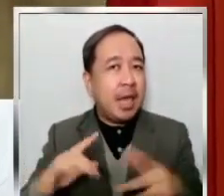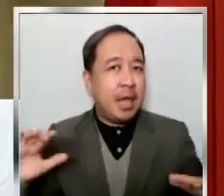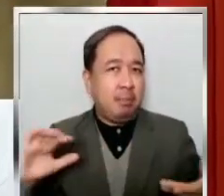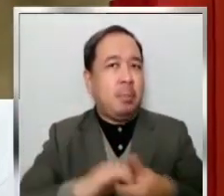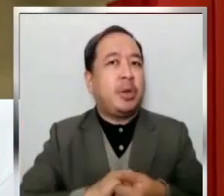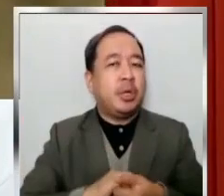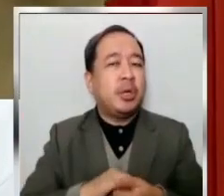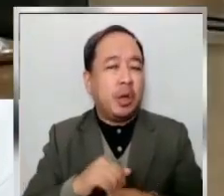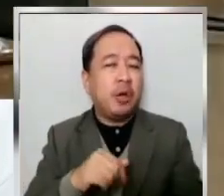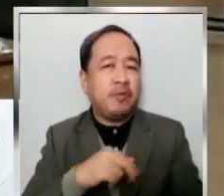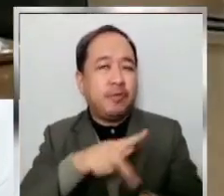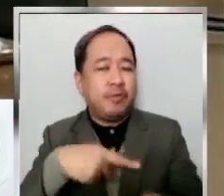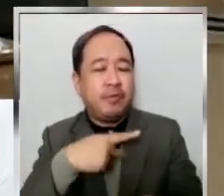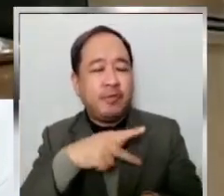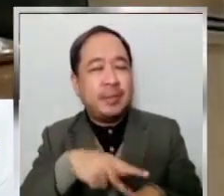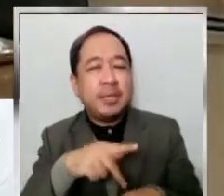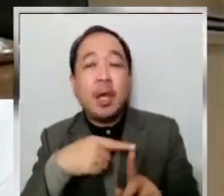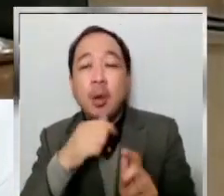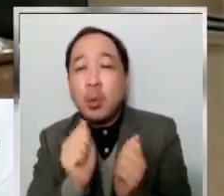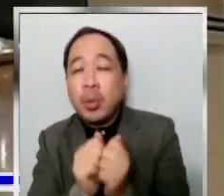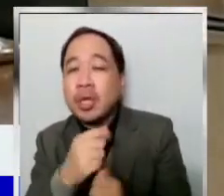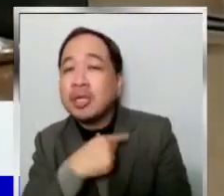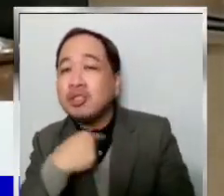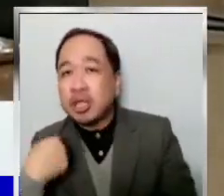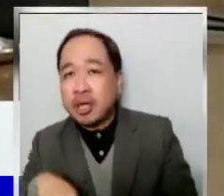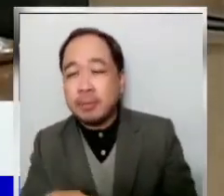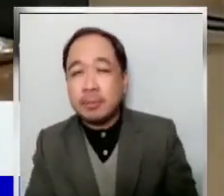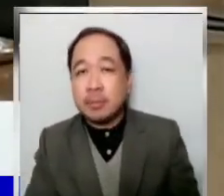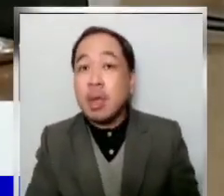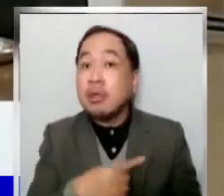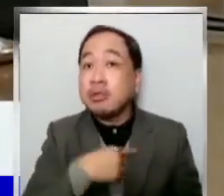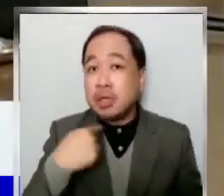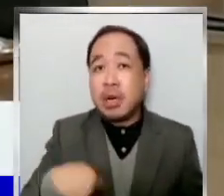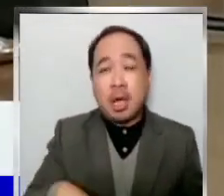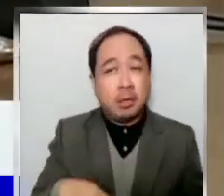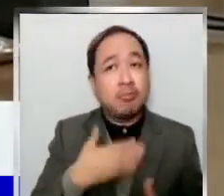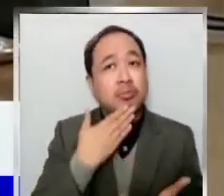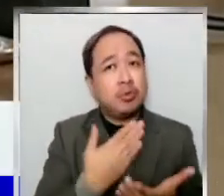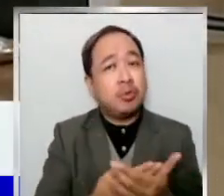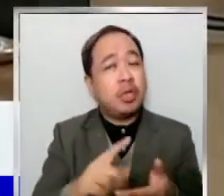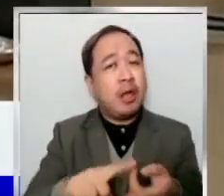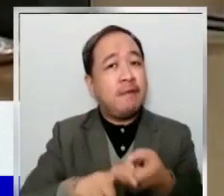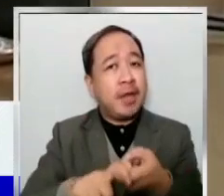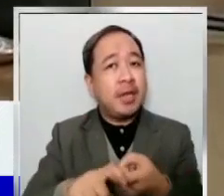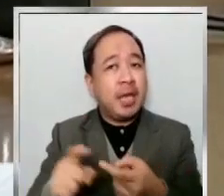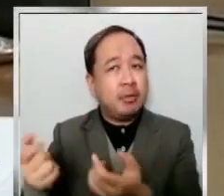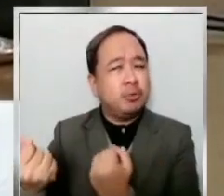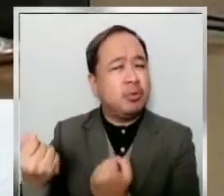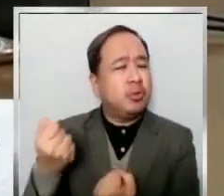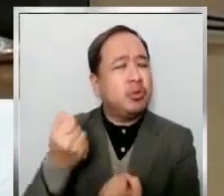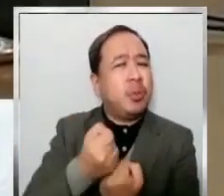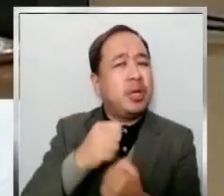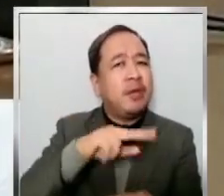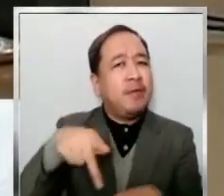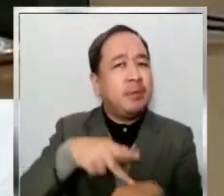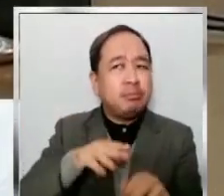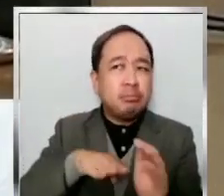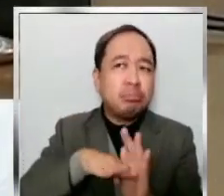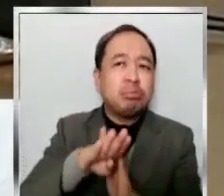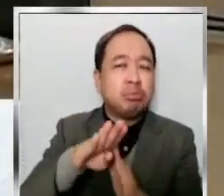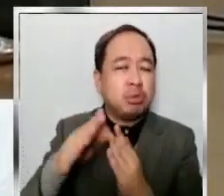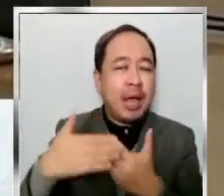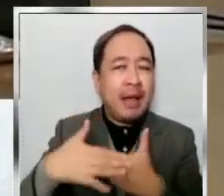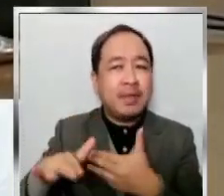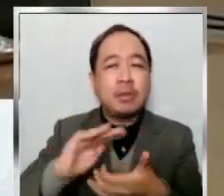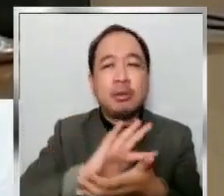China. China has been a good friend and close partner of the Philippines in our recovery efforts, and we have stood shoulder to shoulder in